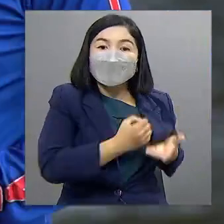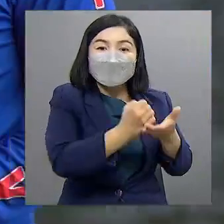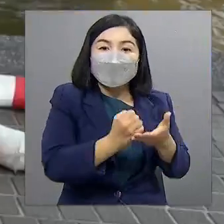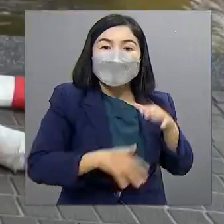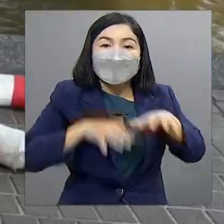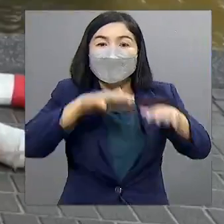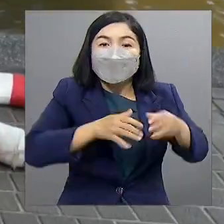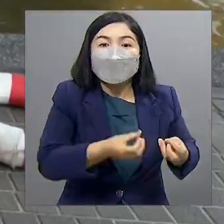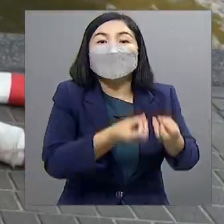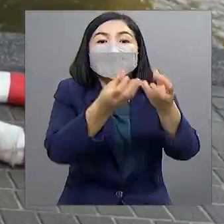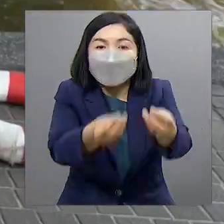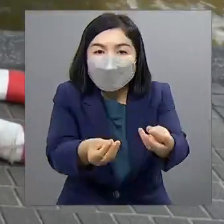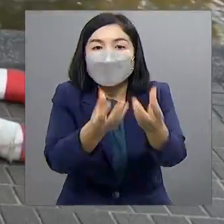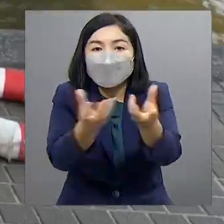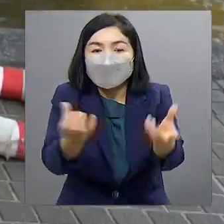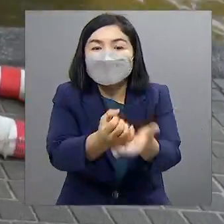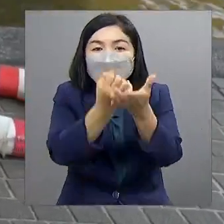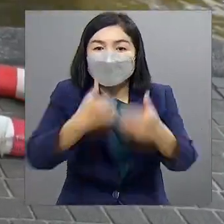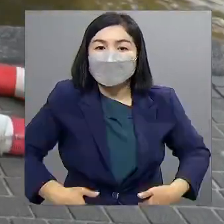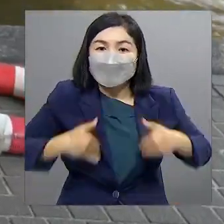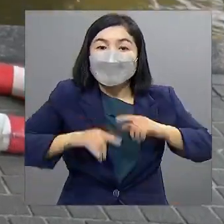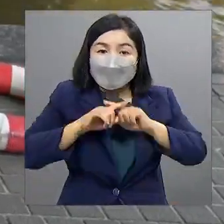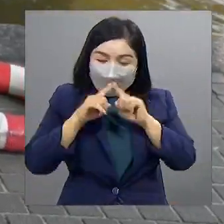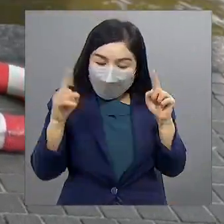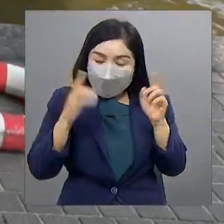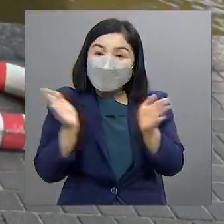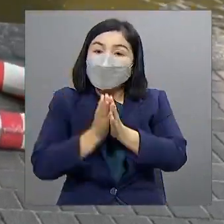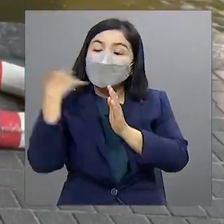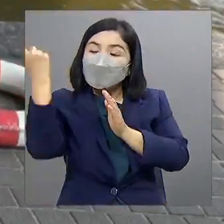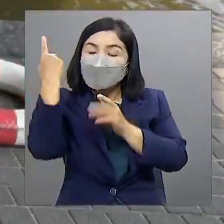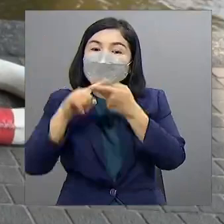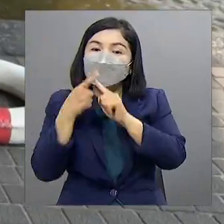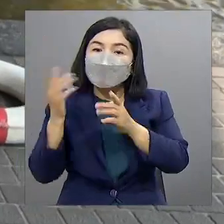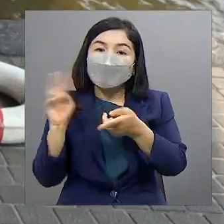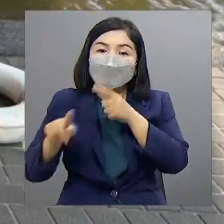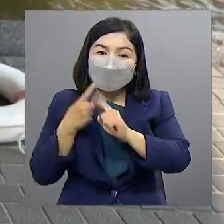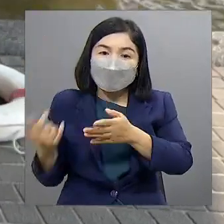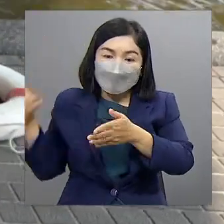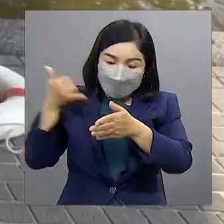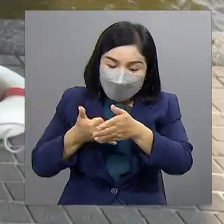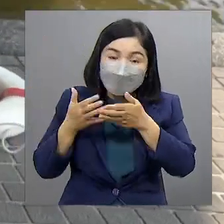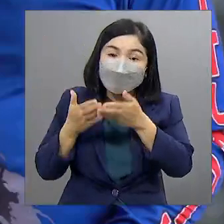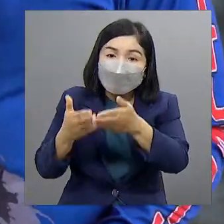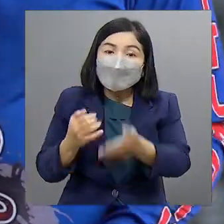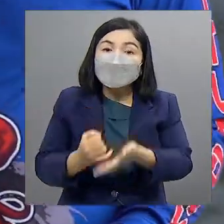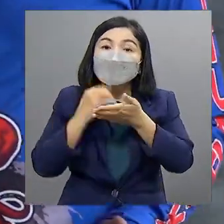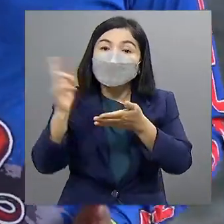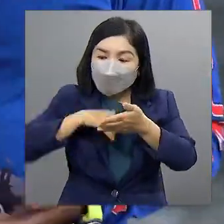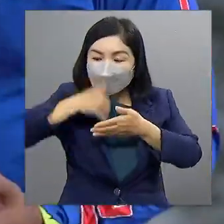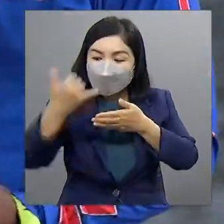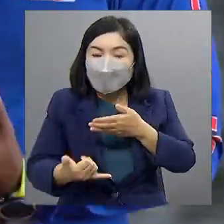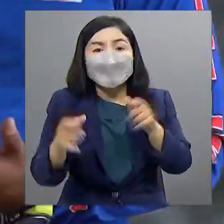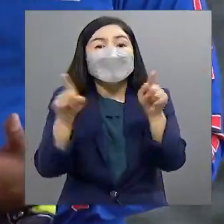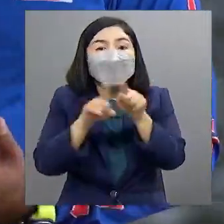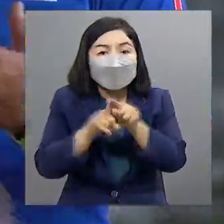ทีนี้ถ้าบังเอิญเราอยู่บนเรือล่ะไปเที่ยวกับเพื่อนๆแล้วเพื่อนตกลงไปอย่างเงี้ยเราจะช่วยยังไงดีอ่ะ ก็โยนเหมือนกันในเรือก็ต้องมีอยู่